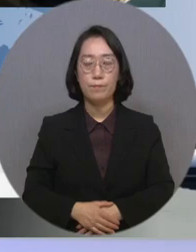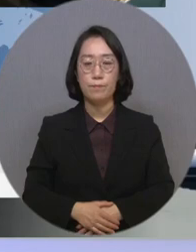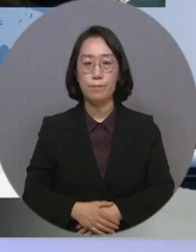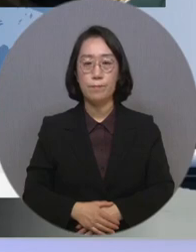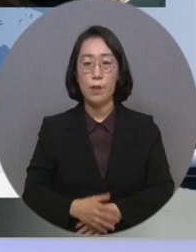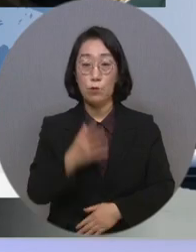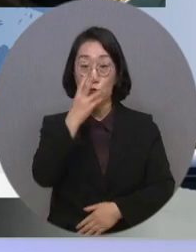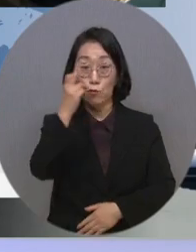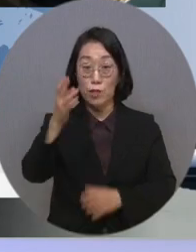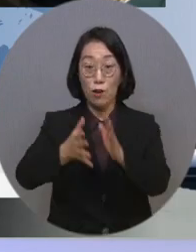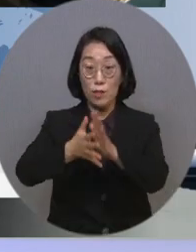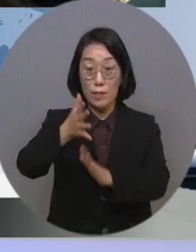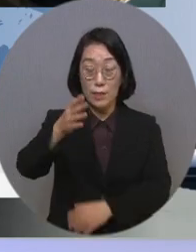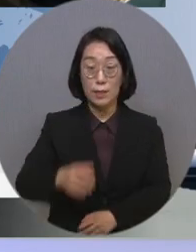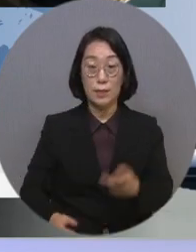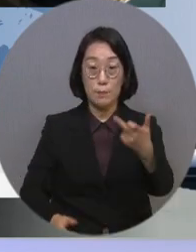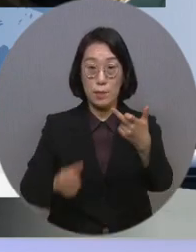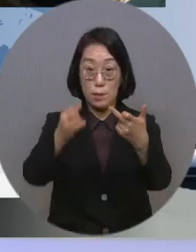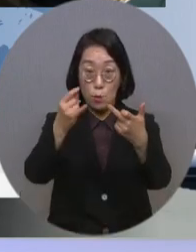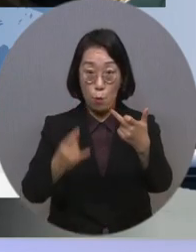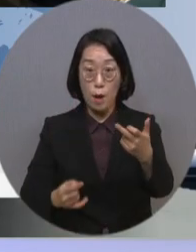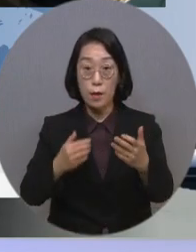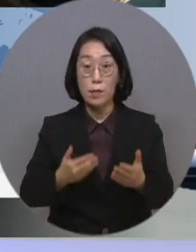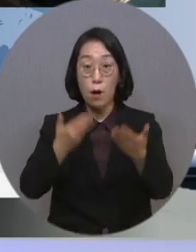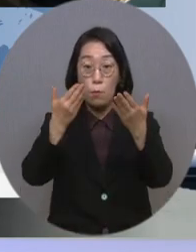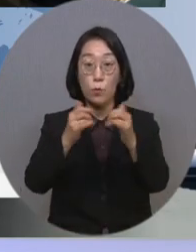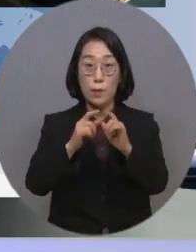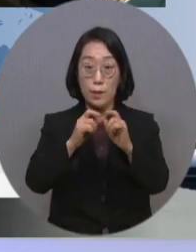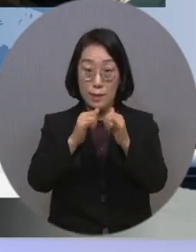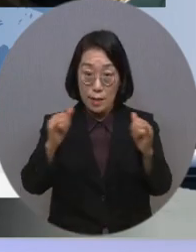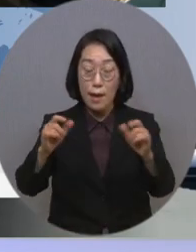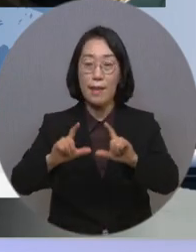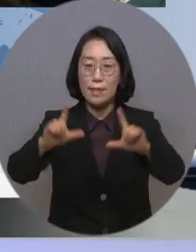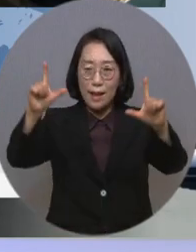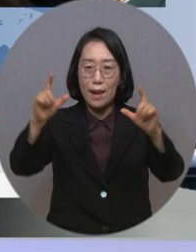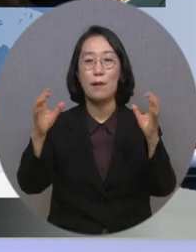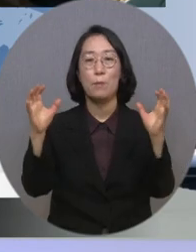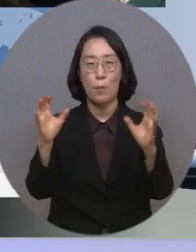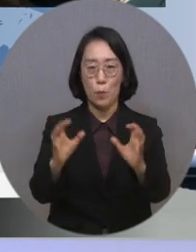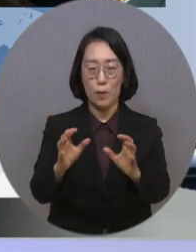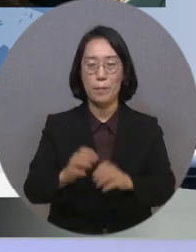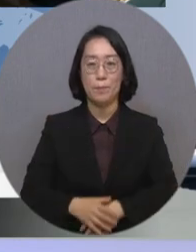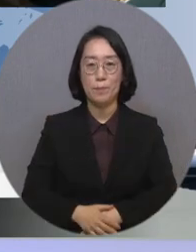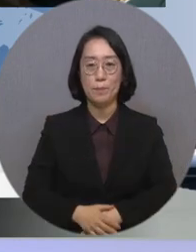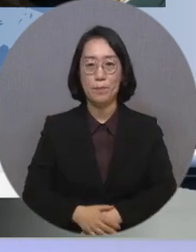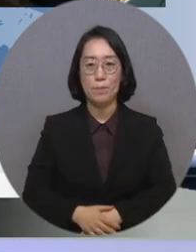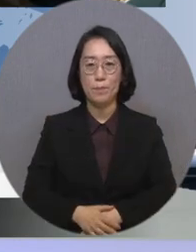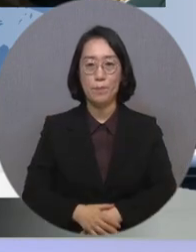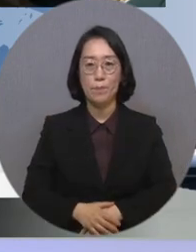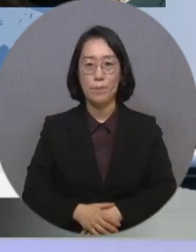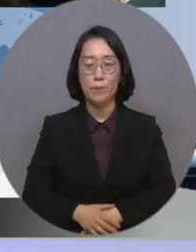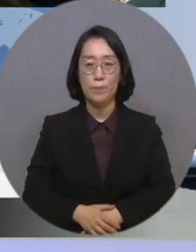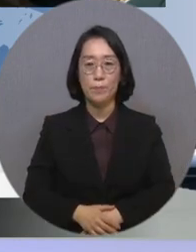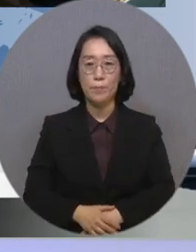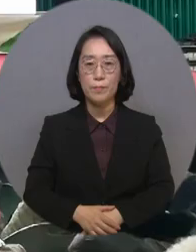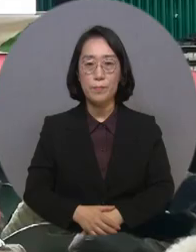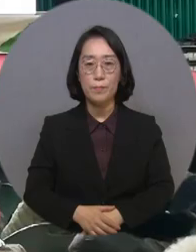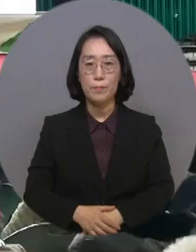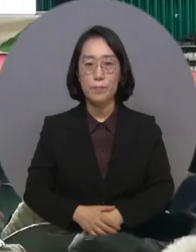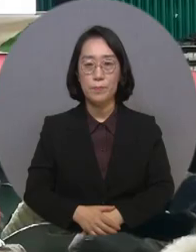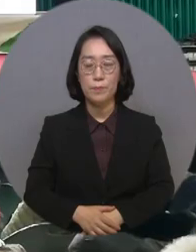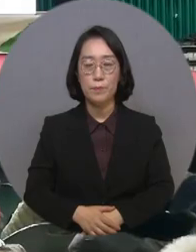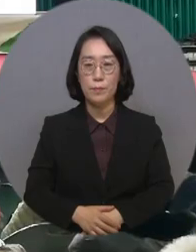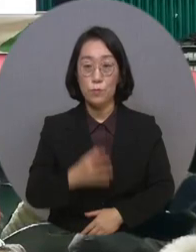전남 순천시가 제17회 자원봉사자의 날을 기념하는 자리를 마련했습니다 황영재 기자가 전합니다